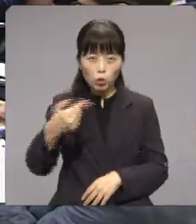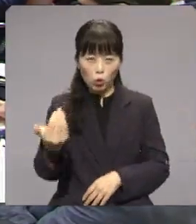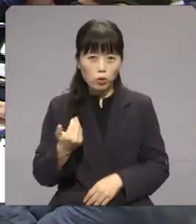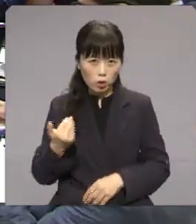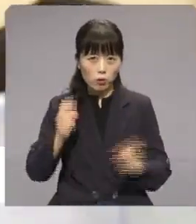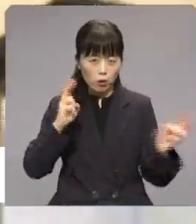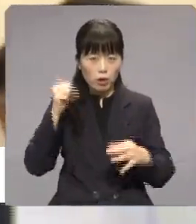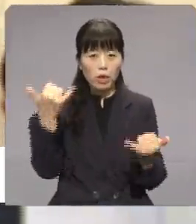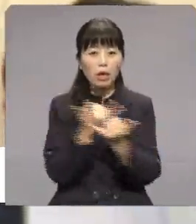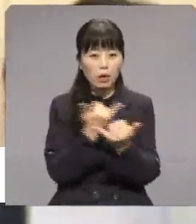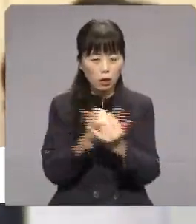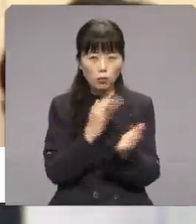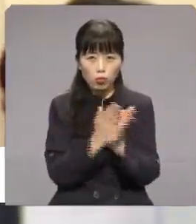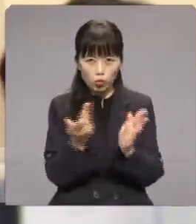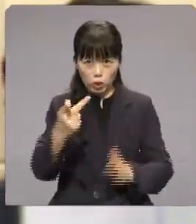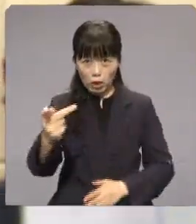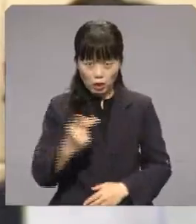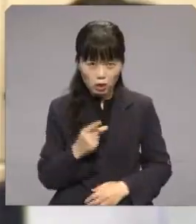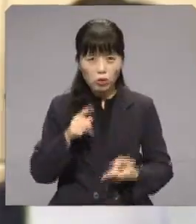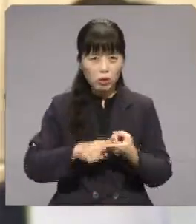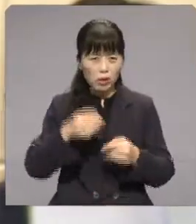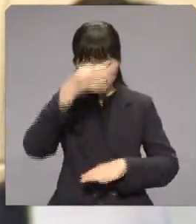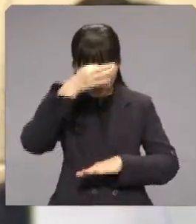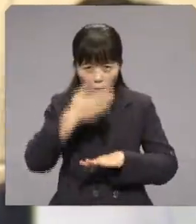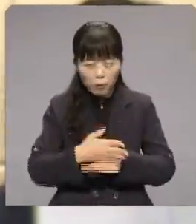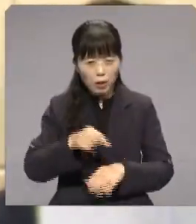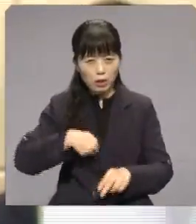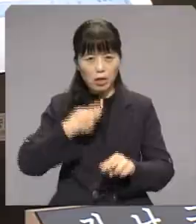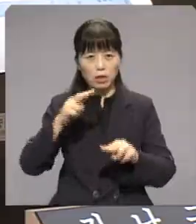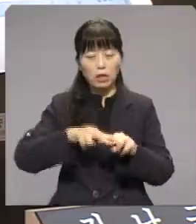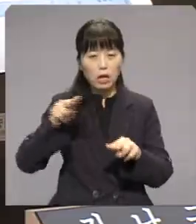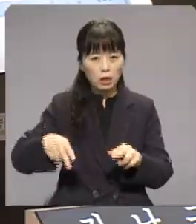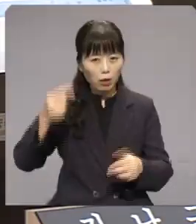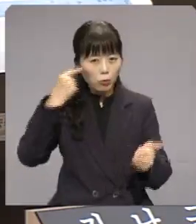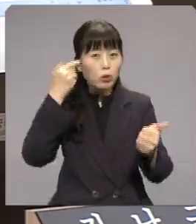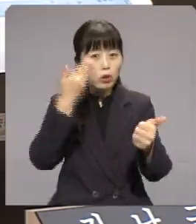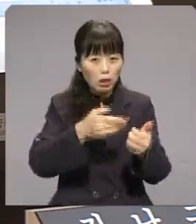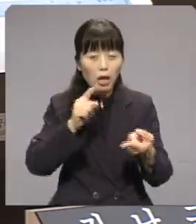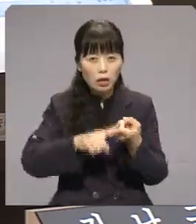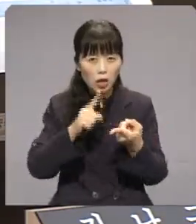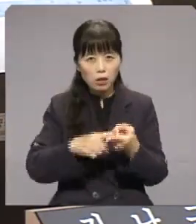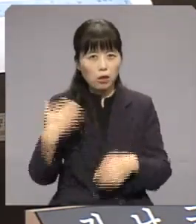회장의 친인척 부당대출에 대해 사과하며 자진 사퇴 의사를 묻는 질의에